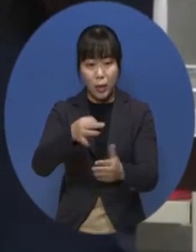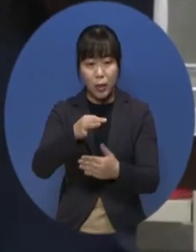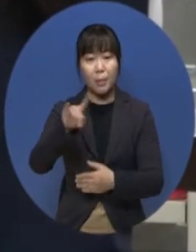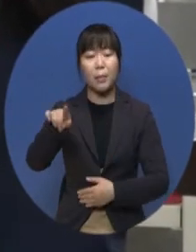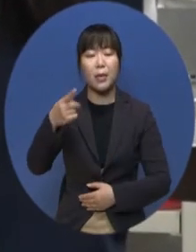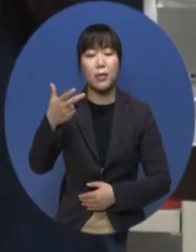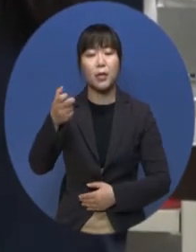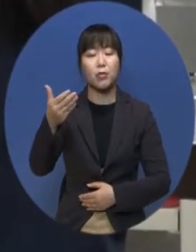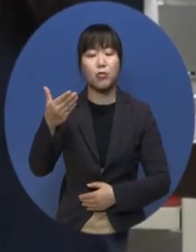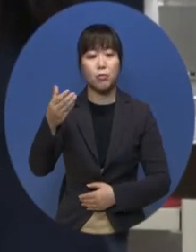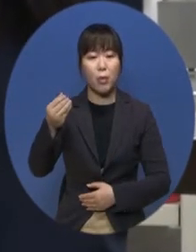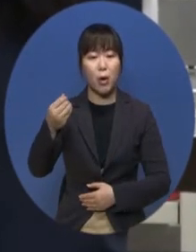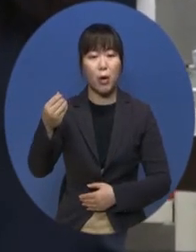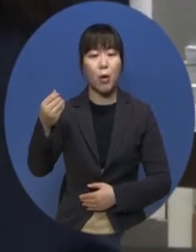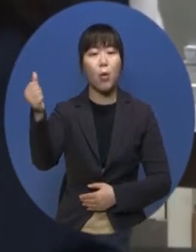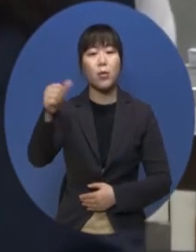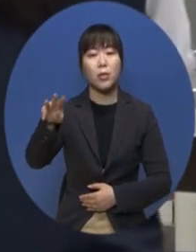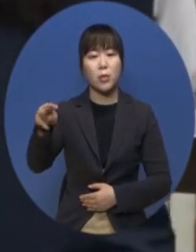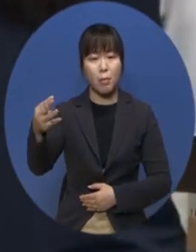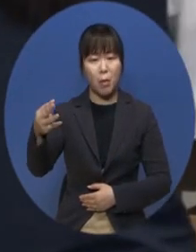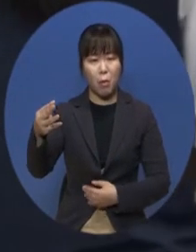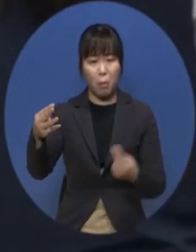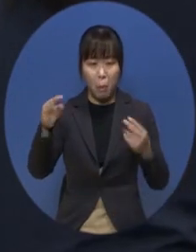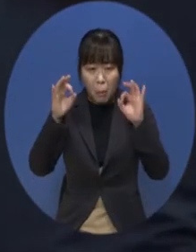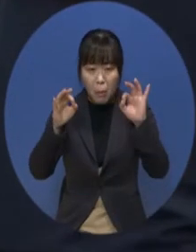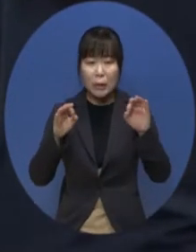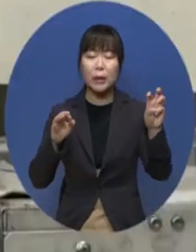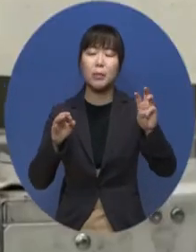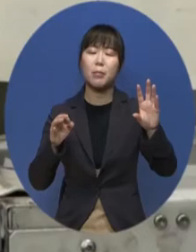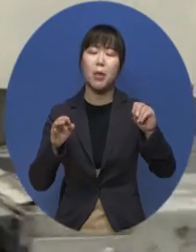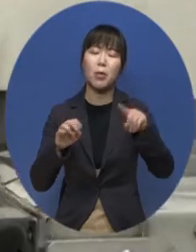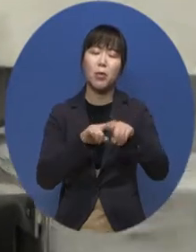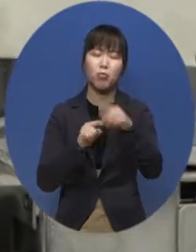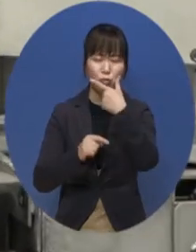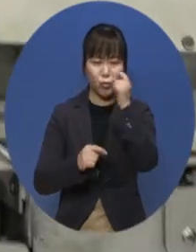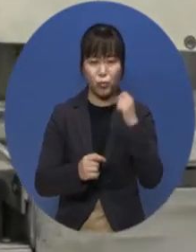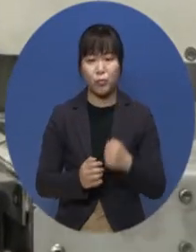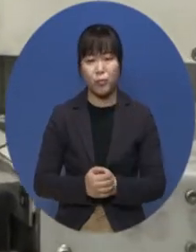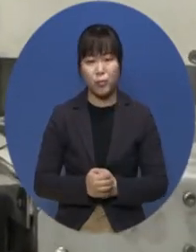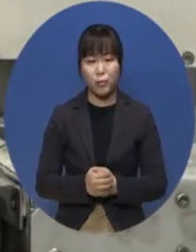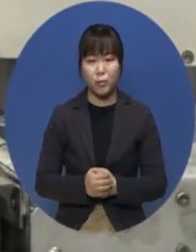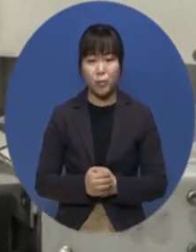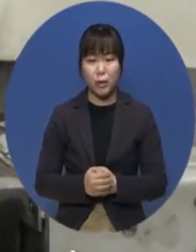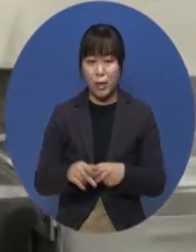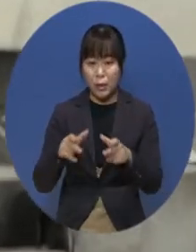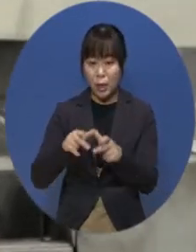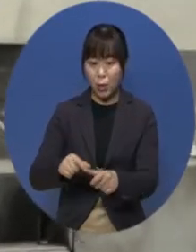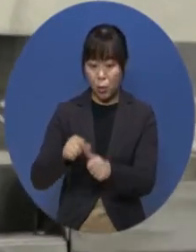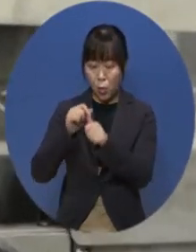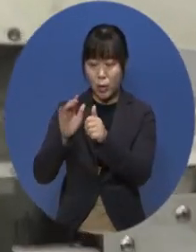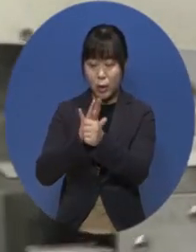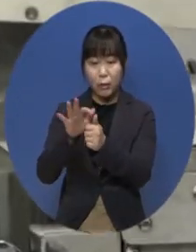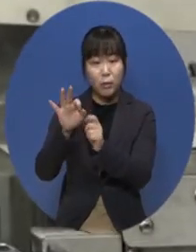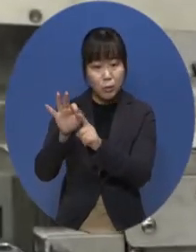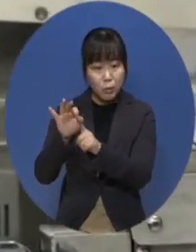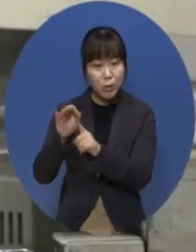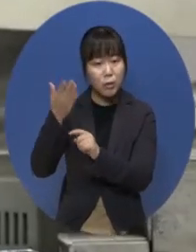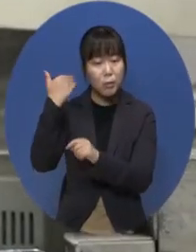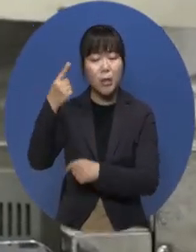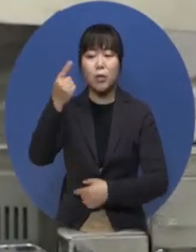179만 5,300원에 비하면 32여만 원이 모자랍니다. 장애인 고용 장려금은